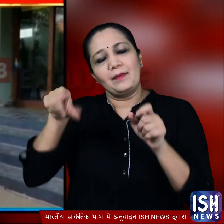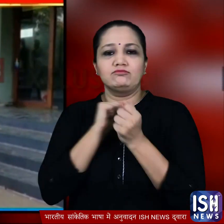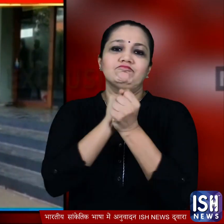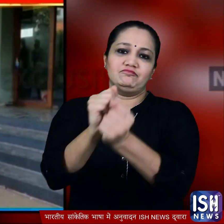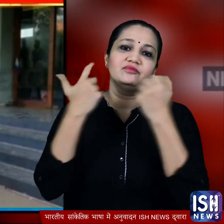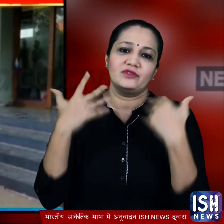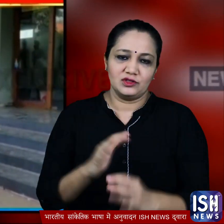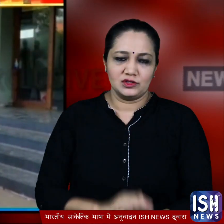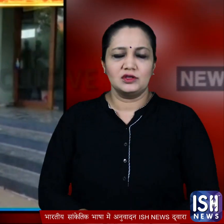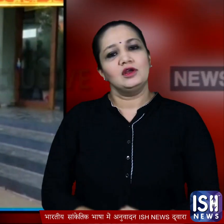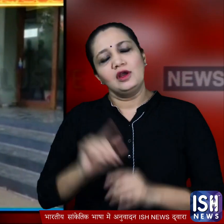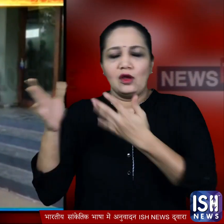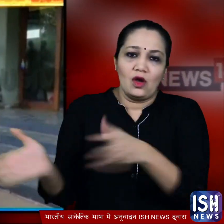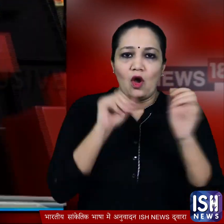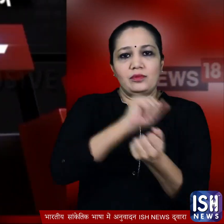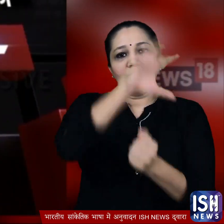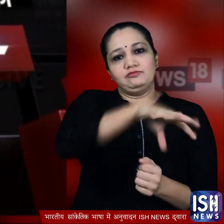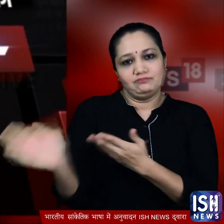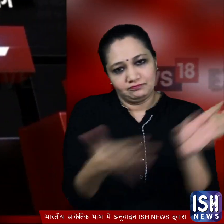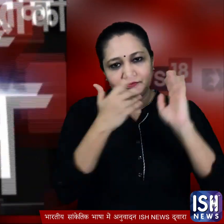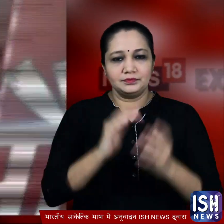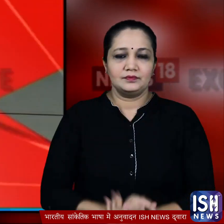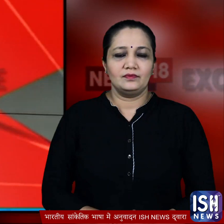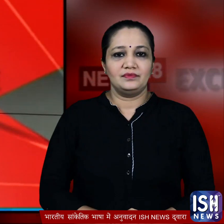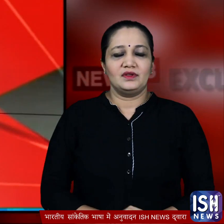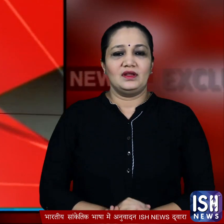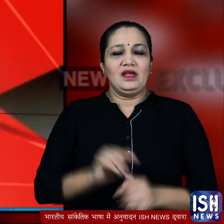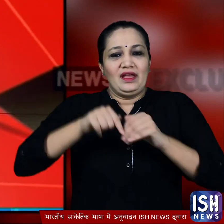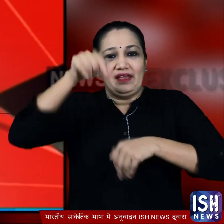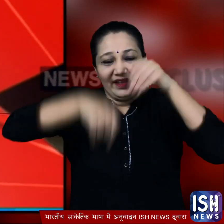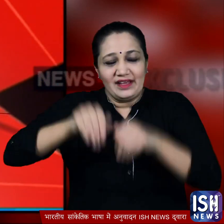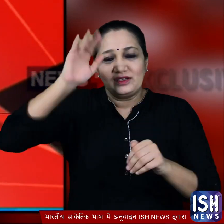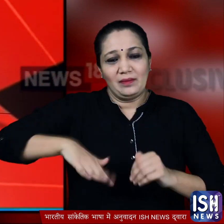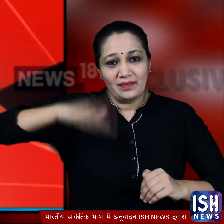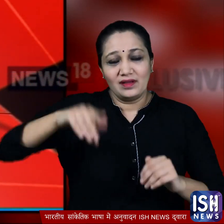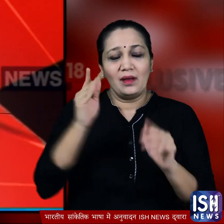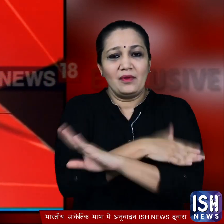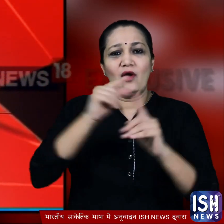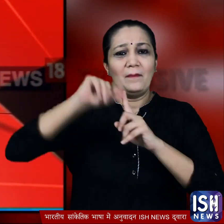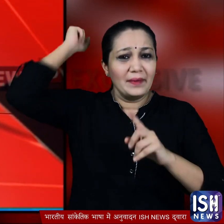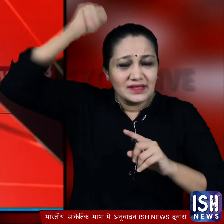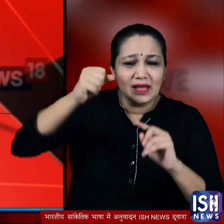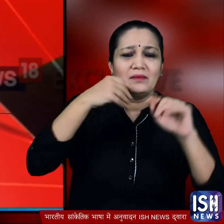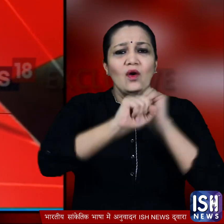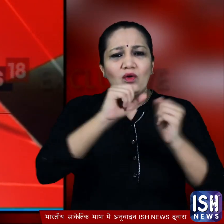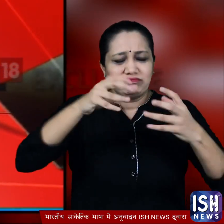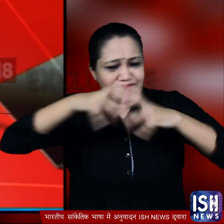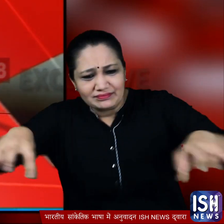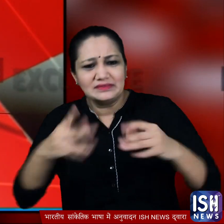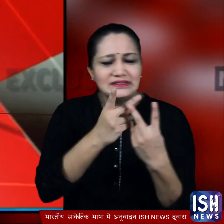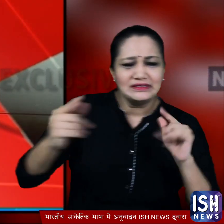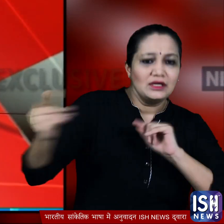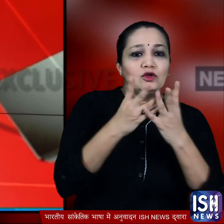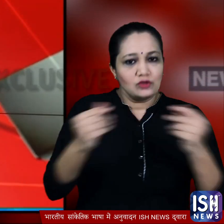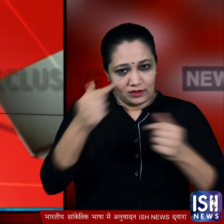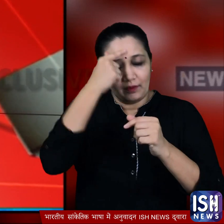को हिरासत में ले लिया और उन्हें अपने साथ थाने ले गए। विधानसभा चुनाव से पहले पंजाब कांग्रेस में मची कलह खत्म करने की कवायद तेज होने की